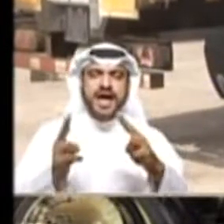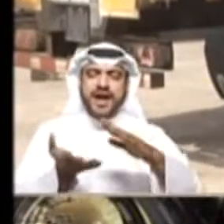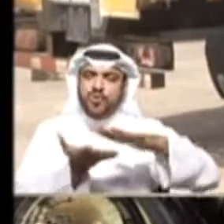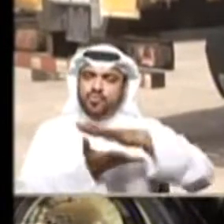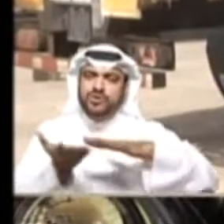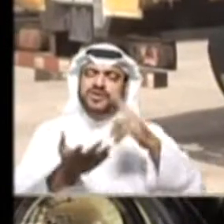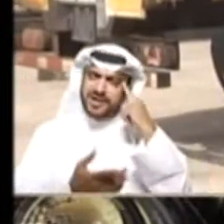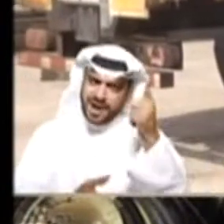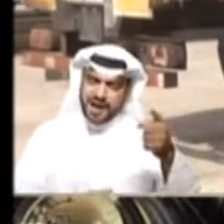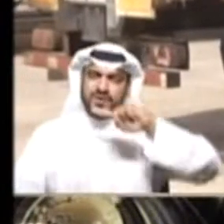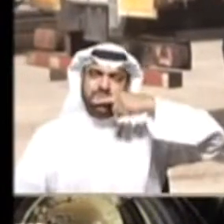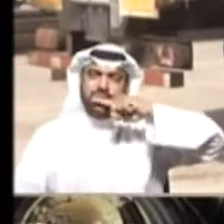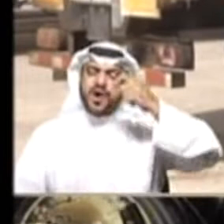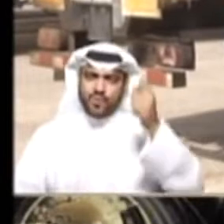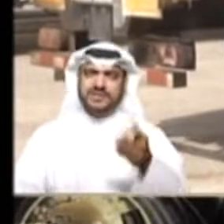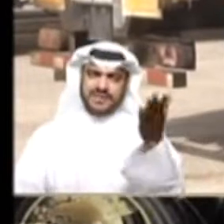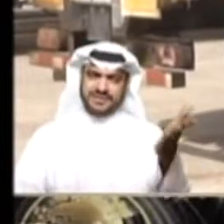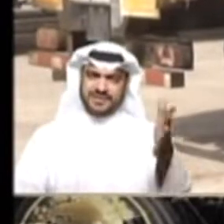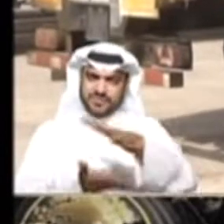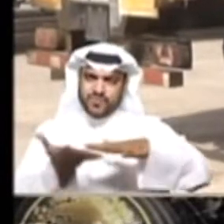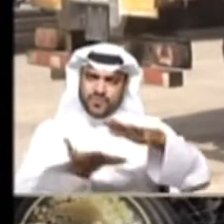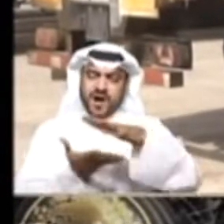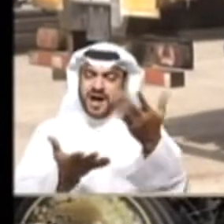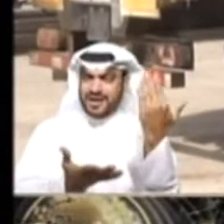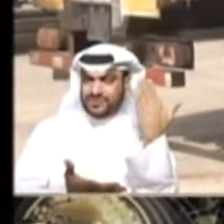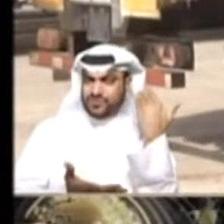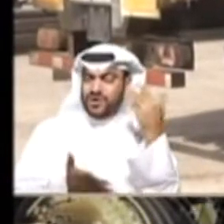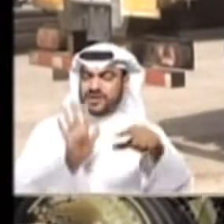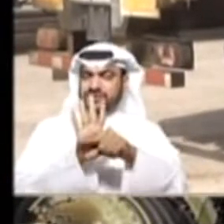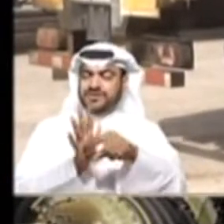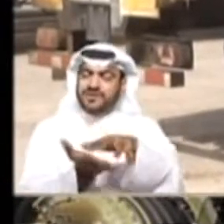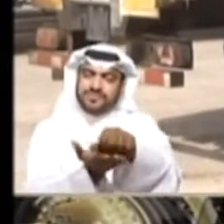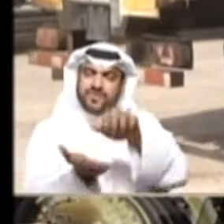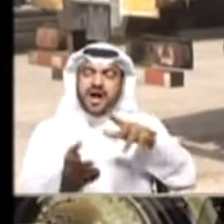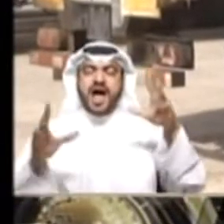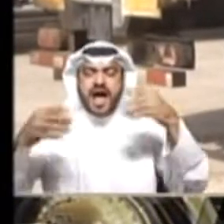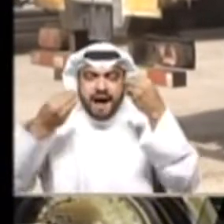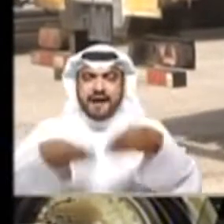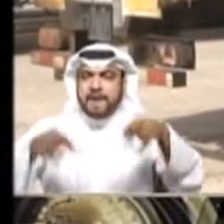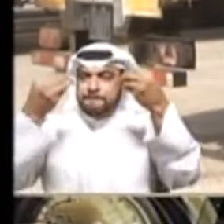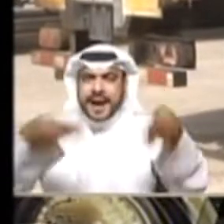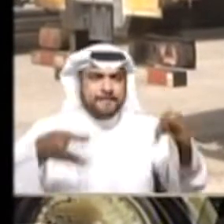نتيجة الأعمال اللي صارت بعد تحرير المدن من داعش